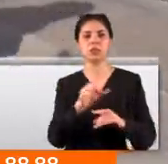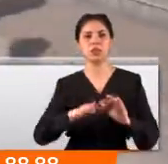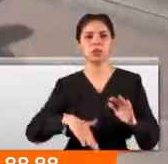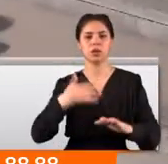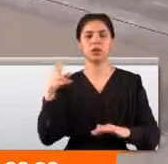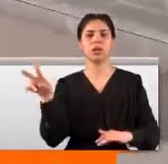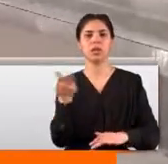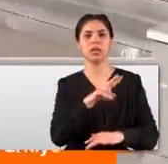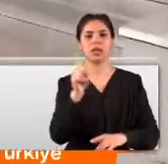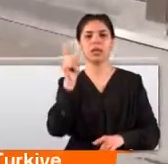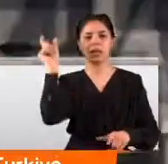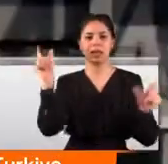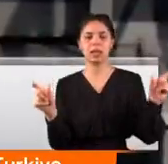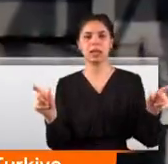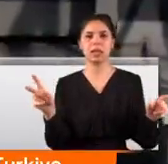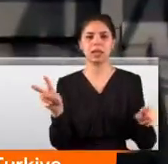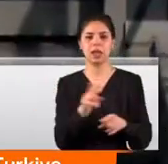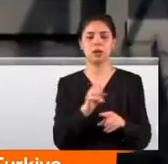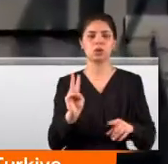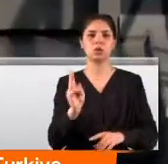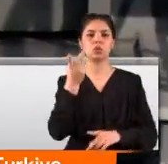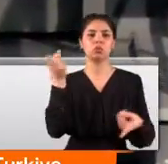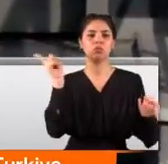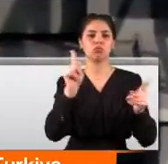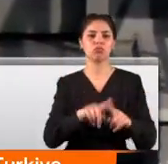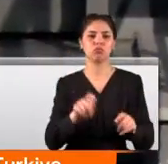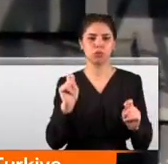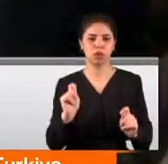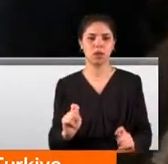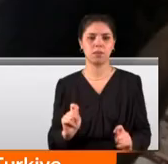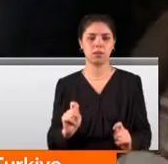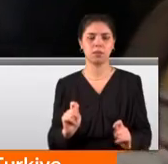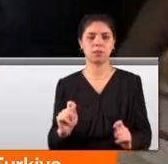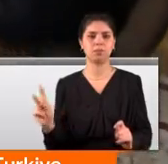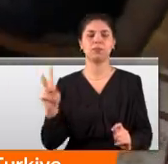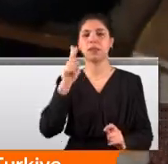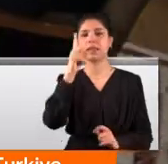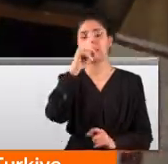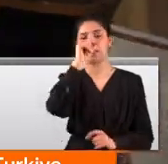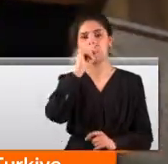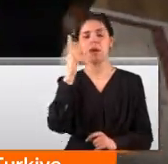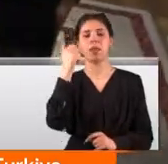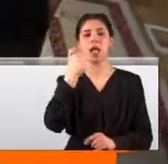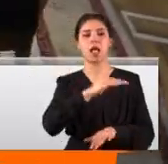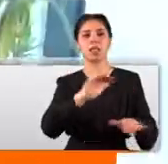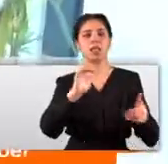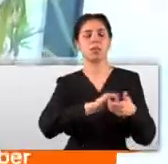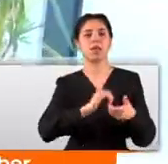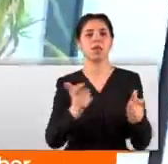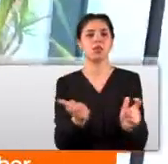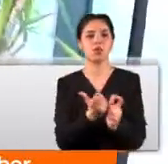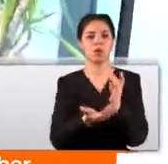ardından iki lider Kılıçdaroğlu ve Akşener sürpriz bir buluşma gerçekleştirdi. 2 Mart'taki altılı masa toplantısı